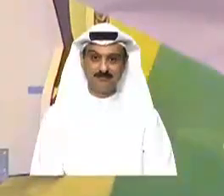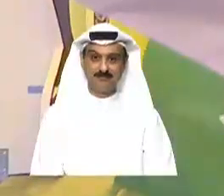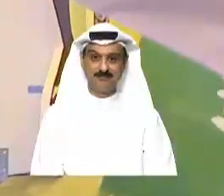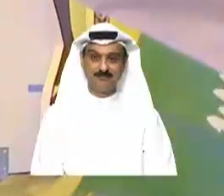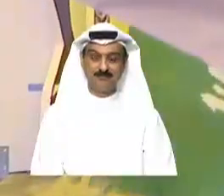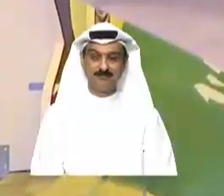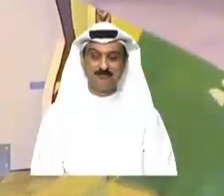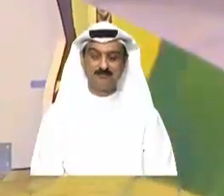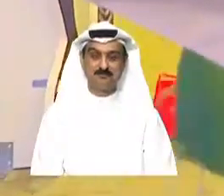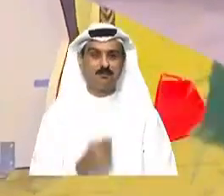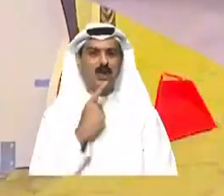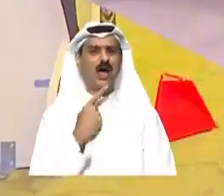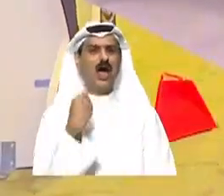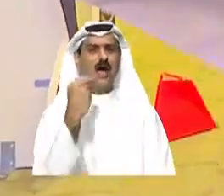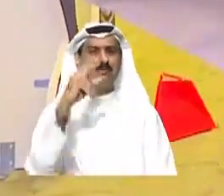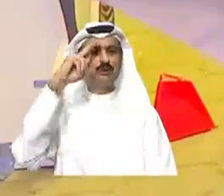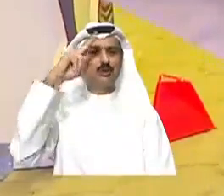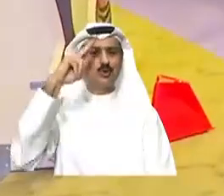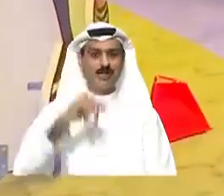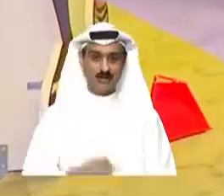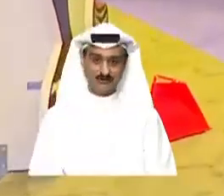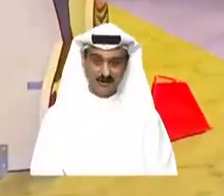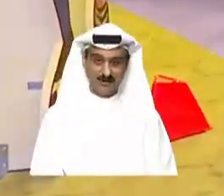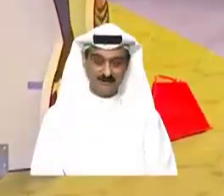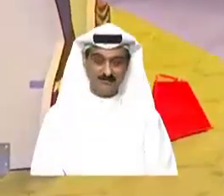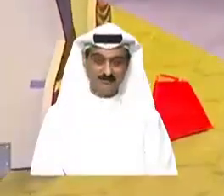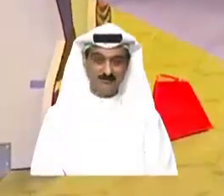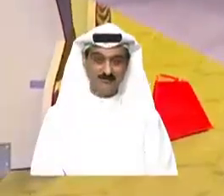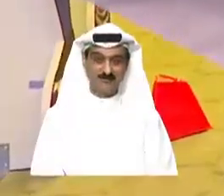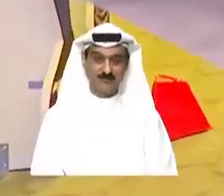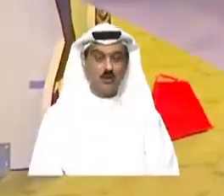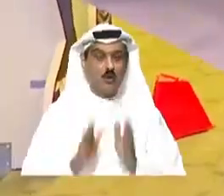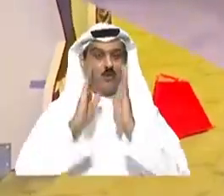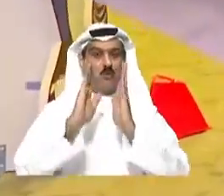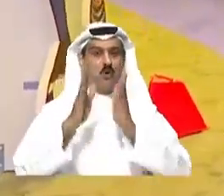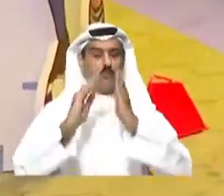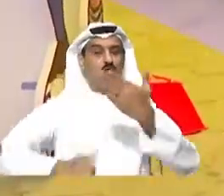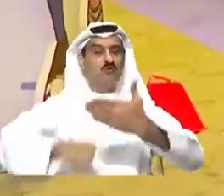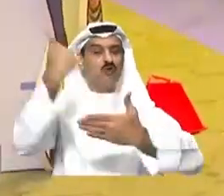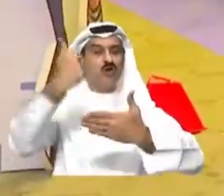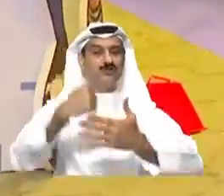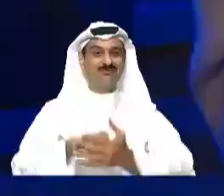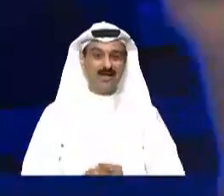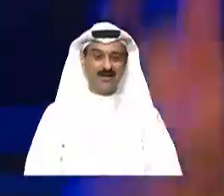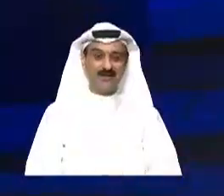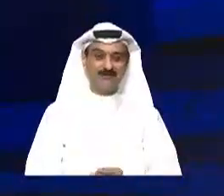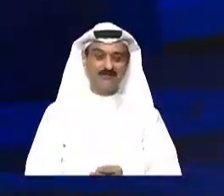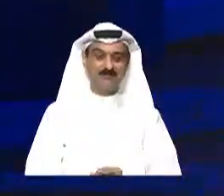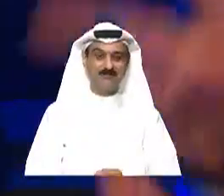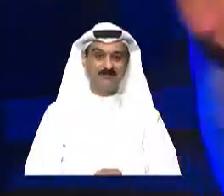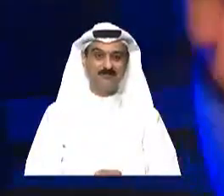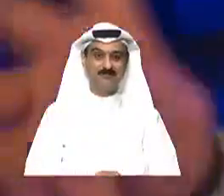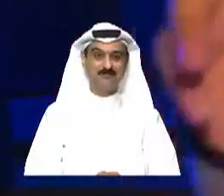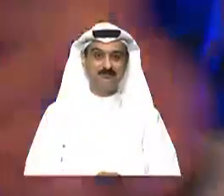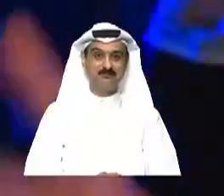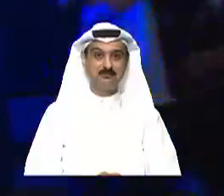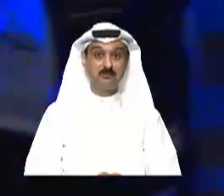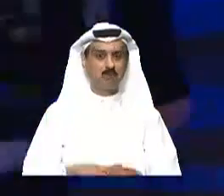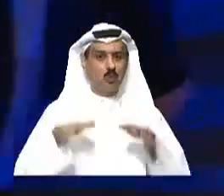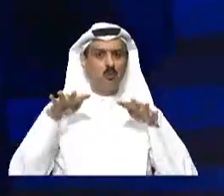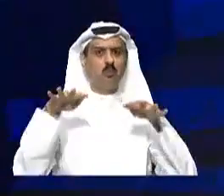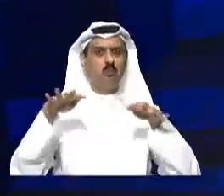أخواتي وأحب السعودية. قولوا مبروك على الفوز. مبروك على الفوز السعودية. علم الدوسري